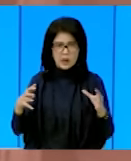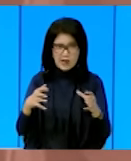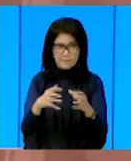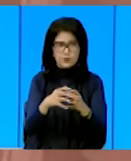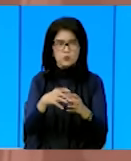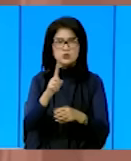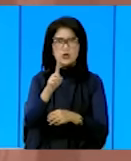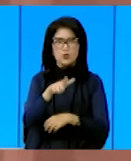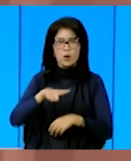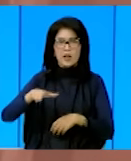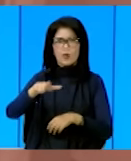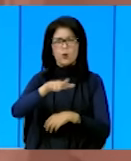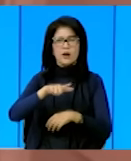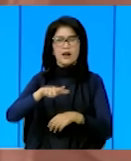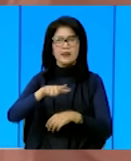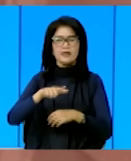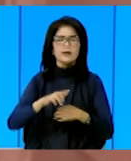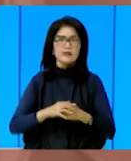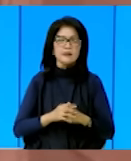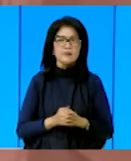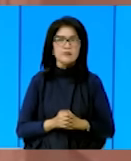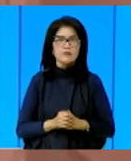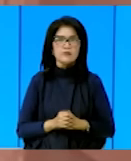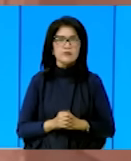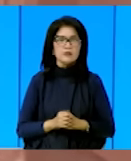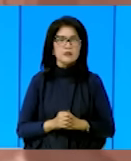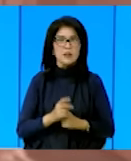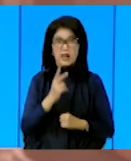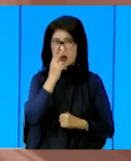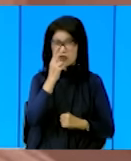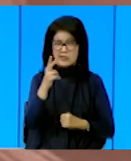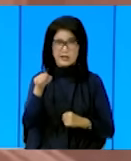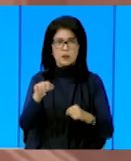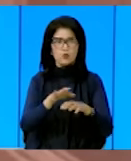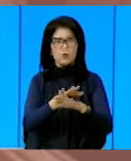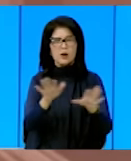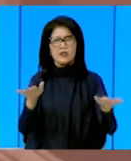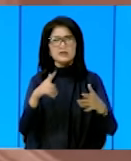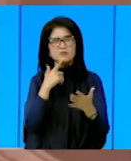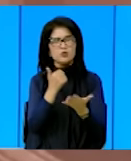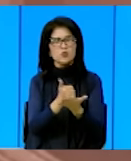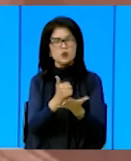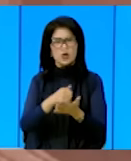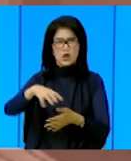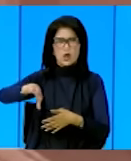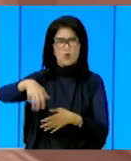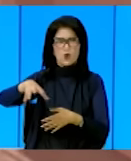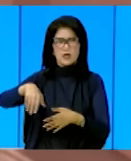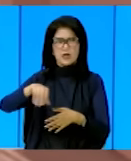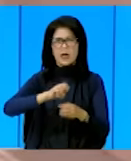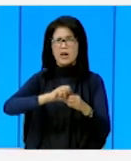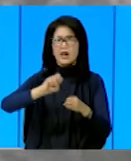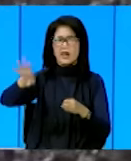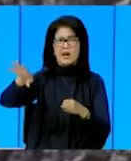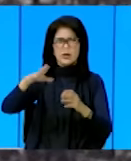dulu kakaknya banyak ya, tapi yang sebagian ngontrak. Memang di sini semuanya nggak muat gitu.